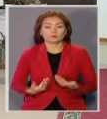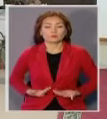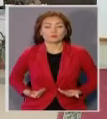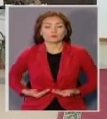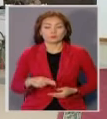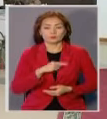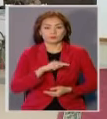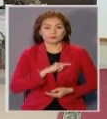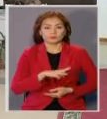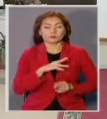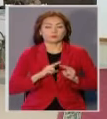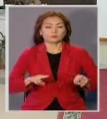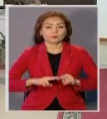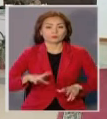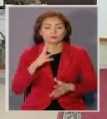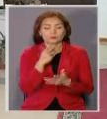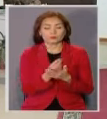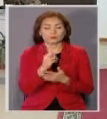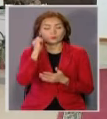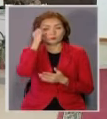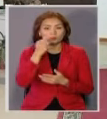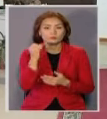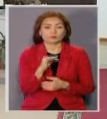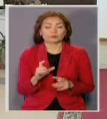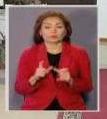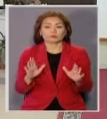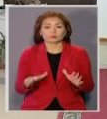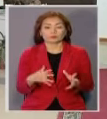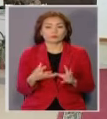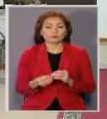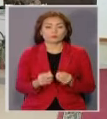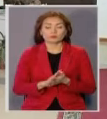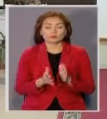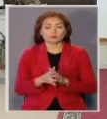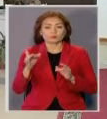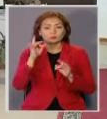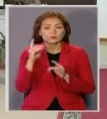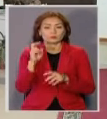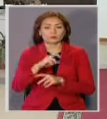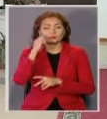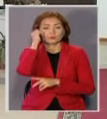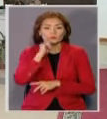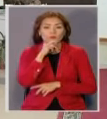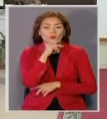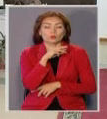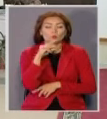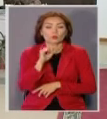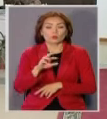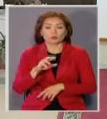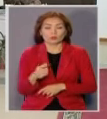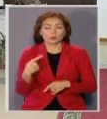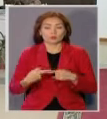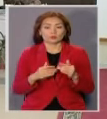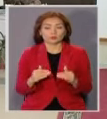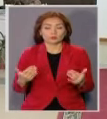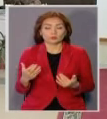посвятили школьной жизни и оставил свой неизгладимый след в истории школы. Между тем, мероприятие посетили наши старые дяди и тети, потомки дяди